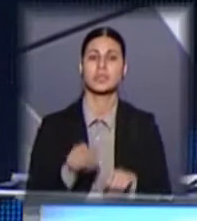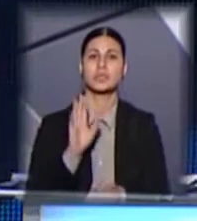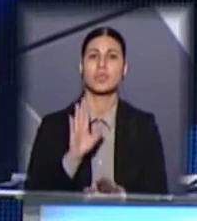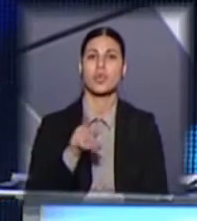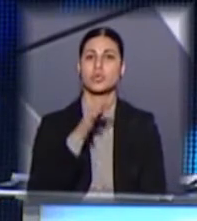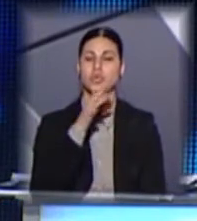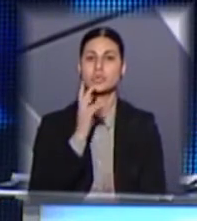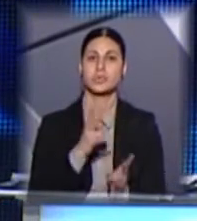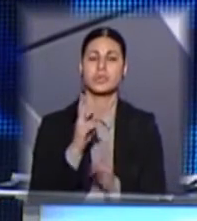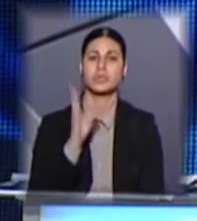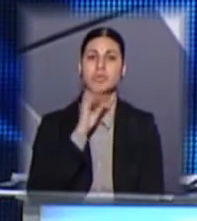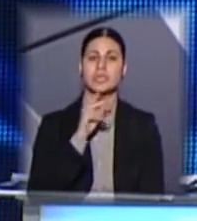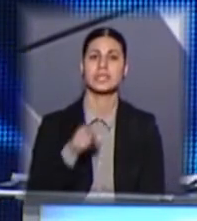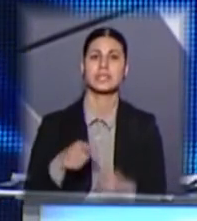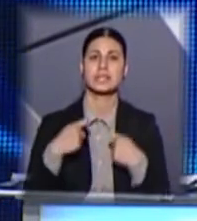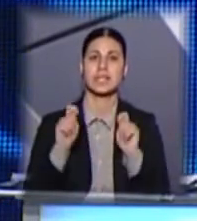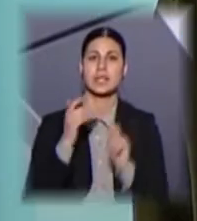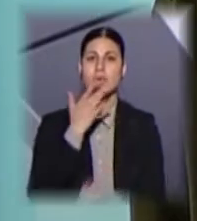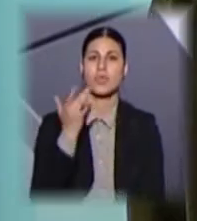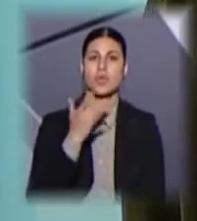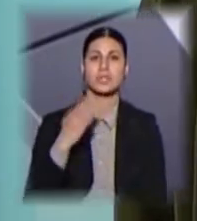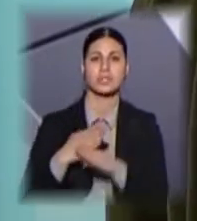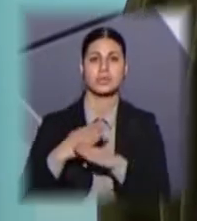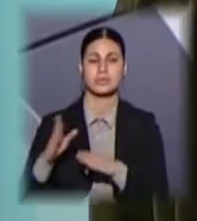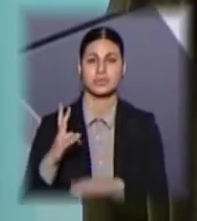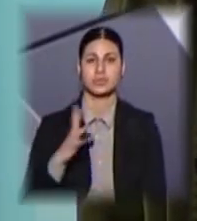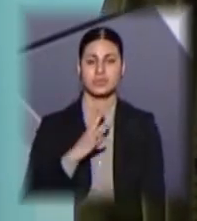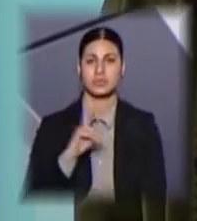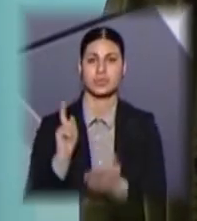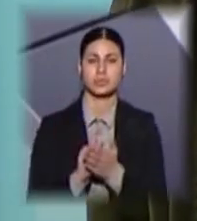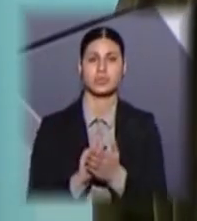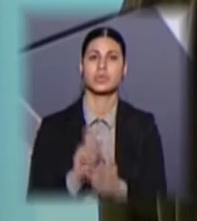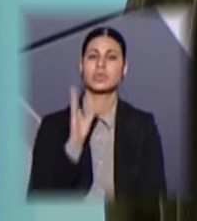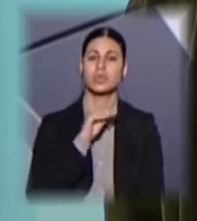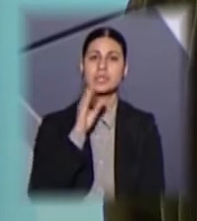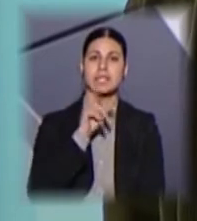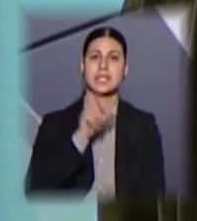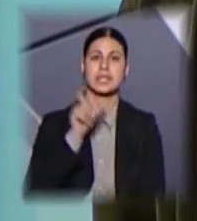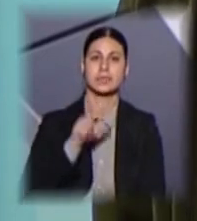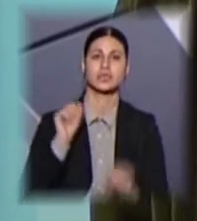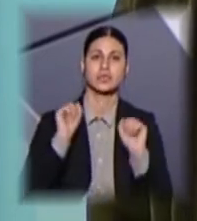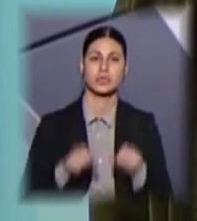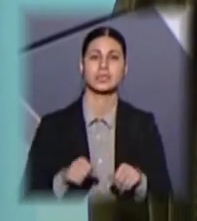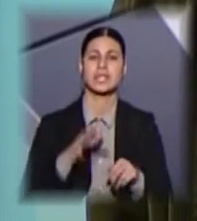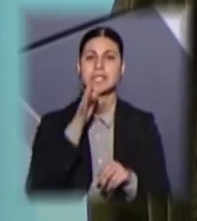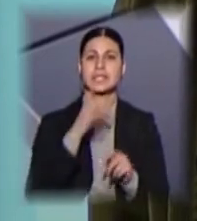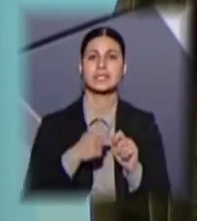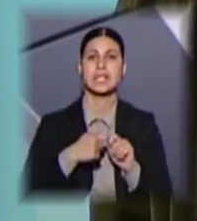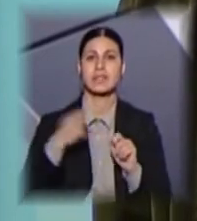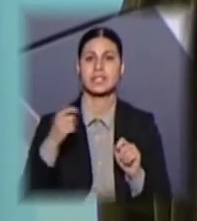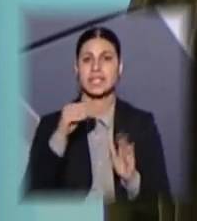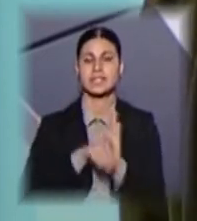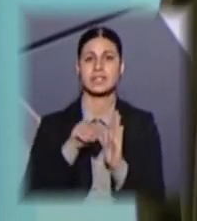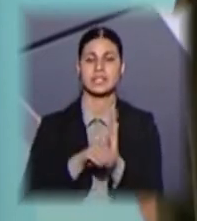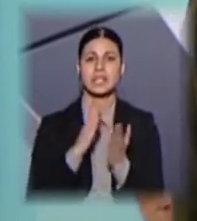შემთხვევაში, როდესაც ეს გატანილია პოლიტიკური ინტერესებიდან გარეთ. გარეთ. და როდესაც ადამიანებს შეუძლიათ გრძელვადიანი ინვესტიცია გააკეთონ